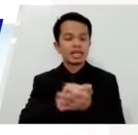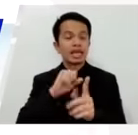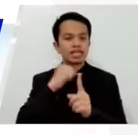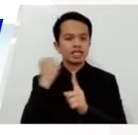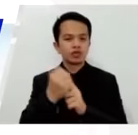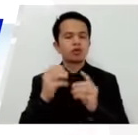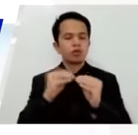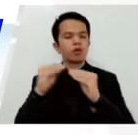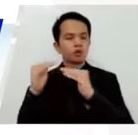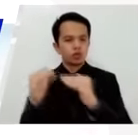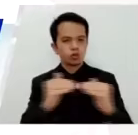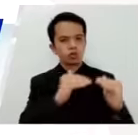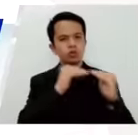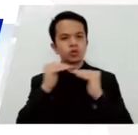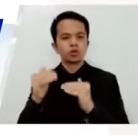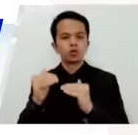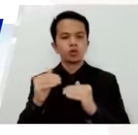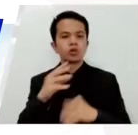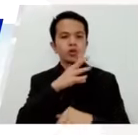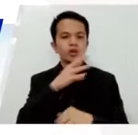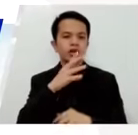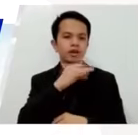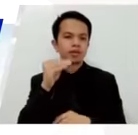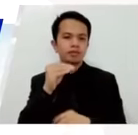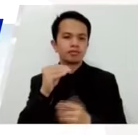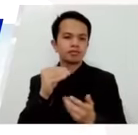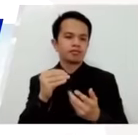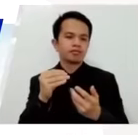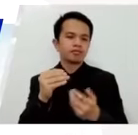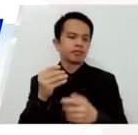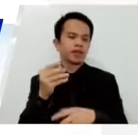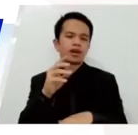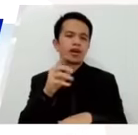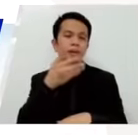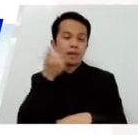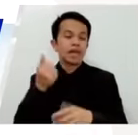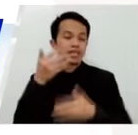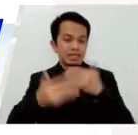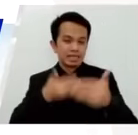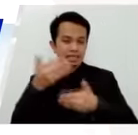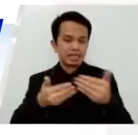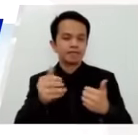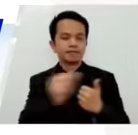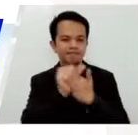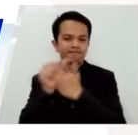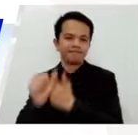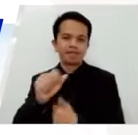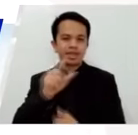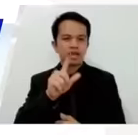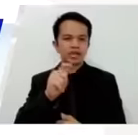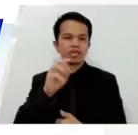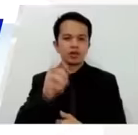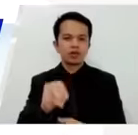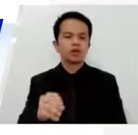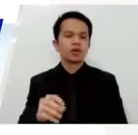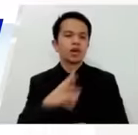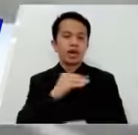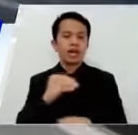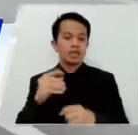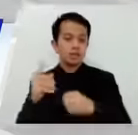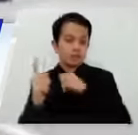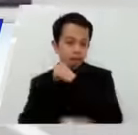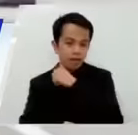And kung ano po yung dapat na proseso gagawin ng LTO, and possible sanction, eh gagawin naman po natin